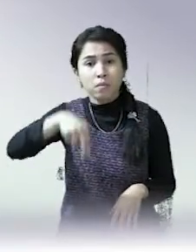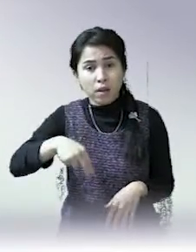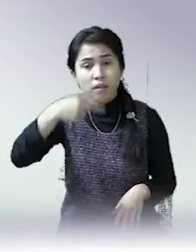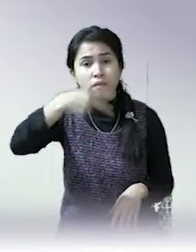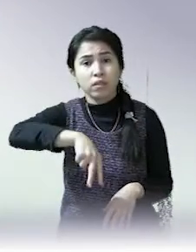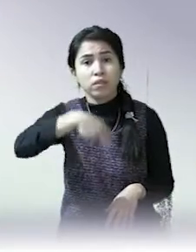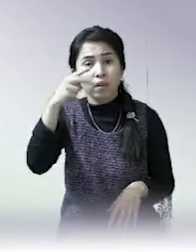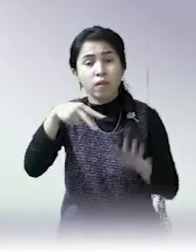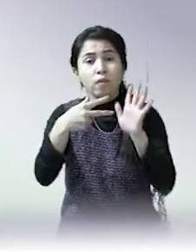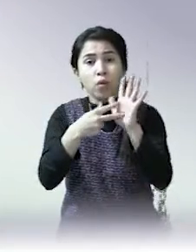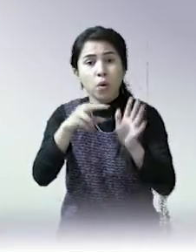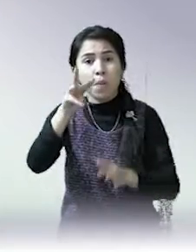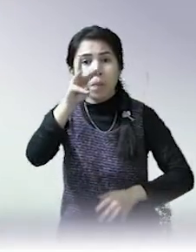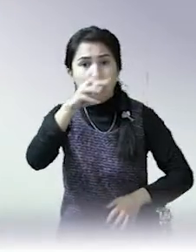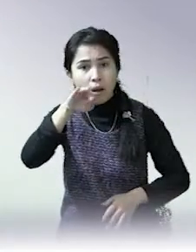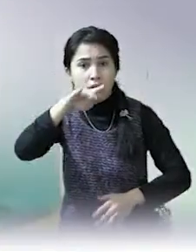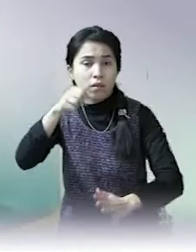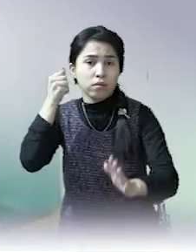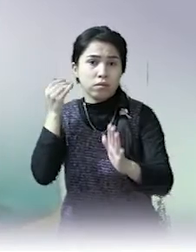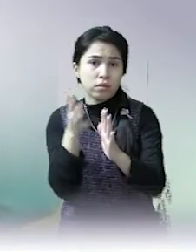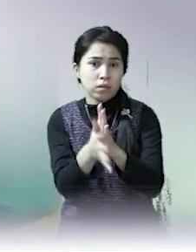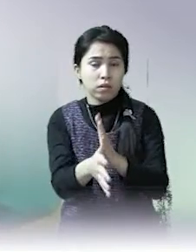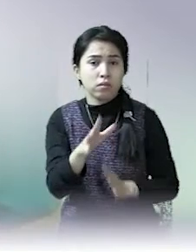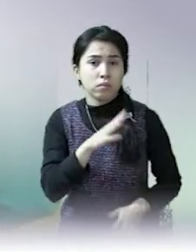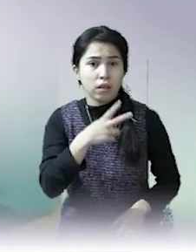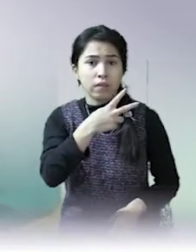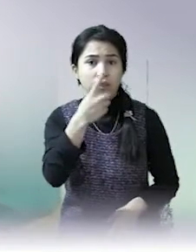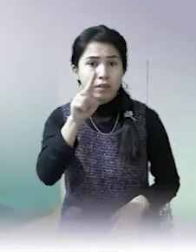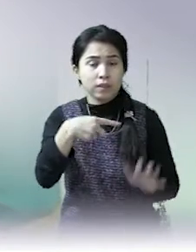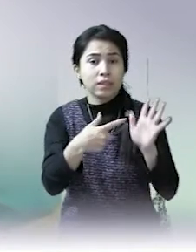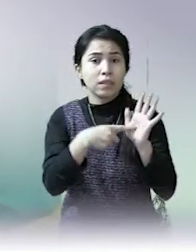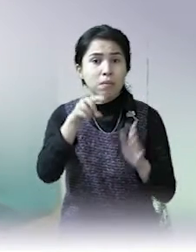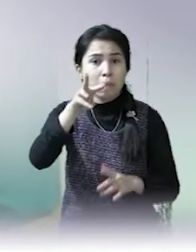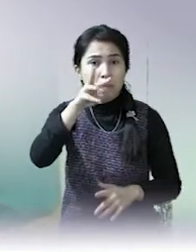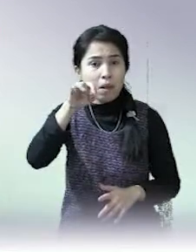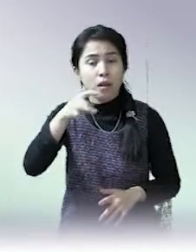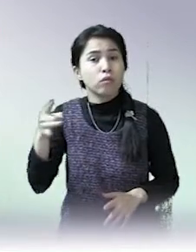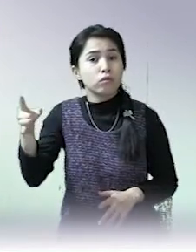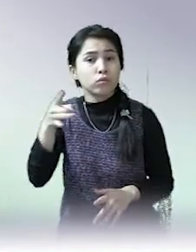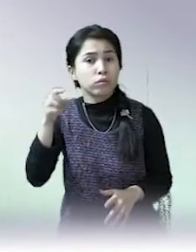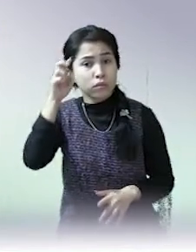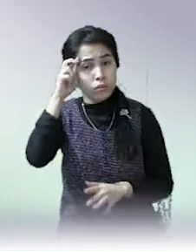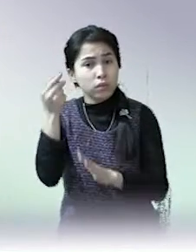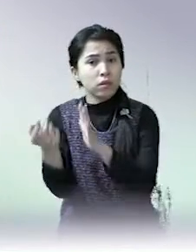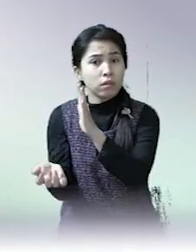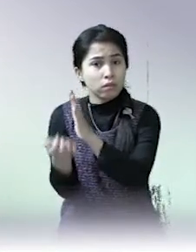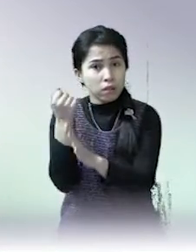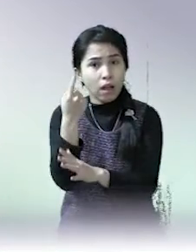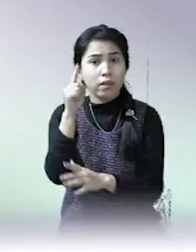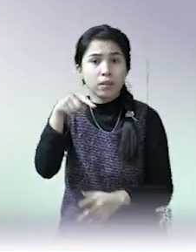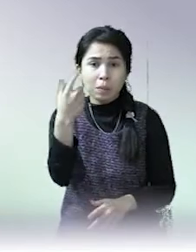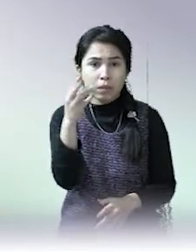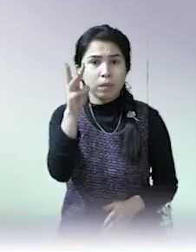Облыстың барлық тұрғындары 1 сәуірге дейін әлеуметтік медициналық сақтандыру жүйесіне тіркеліп үлгеруі керек. Өзінің статусын білмейтін азаматтар үшін